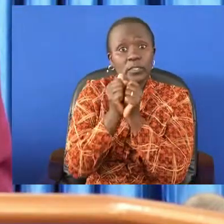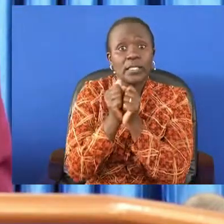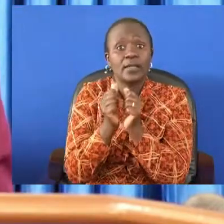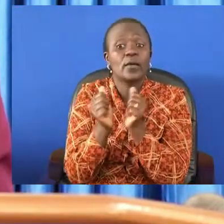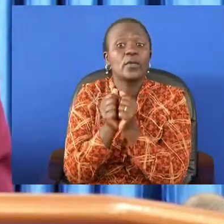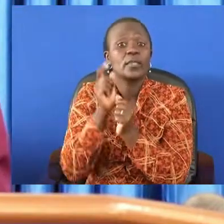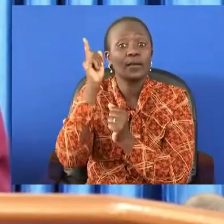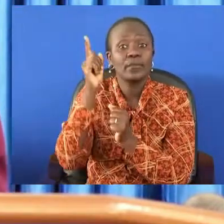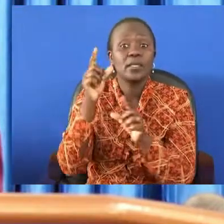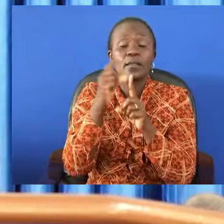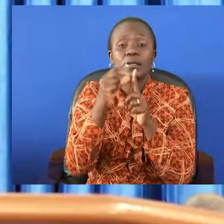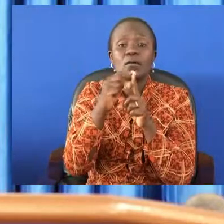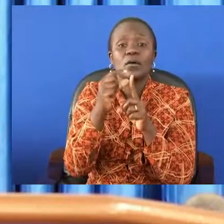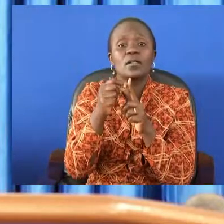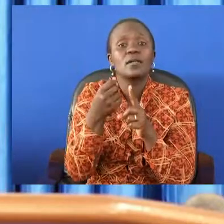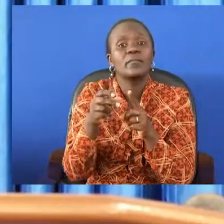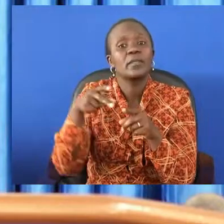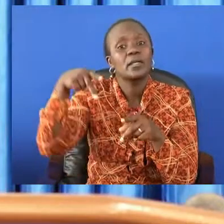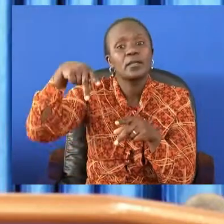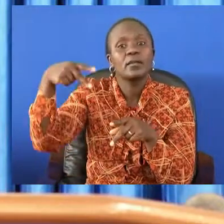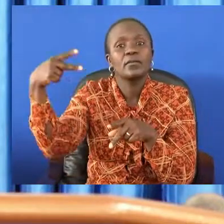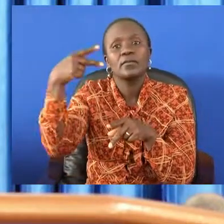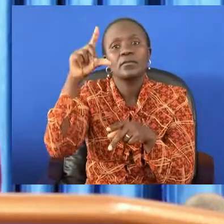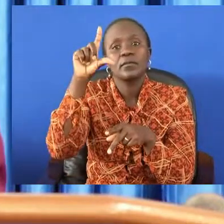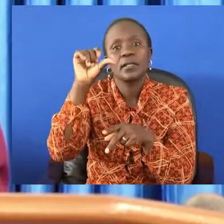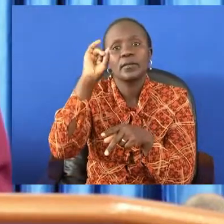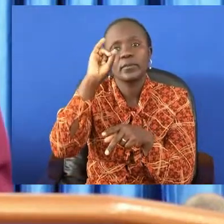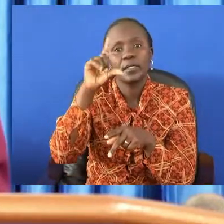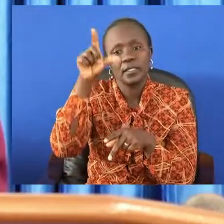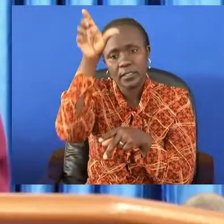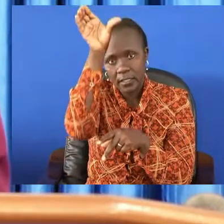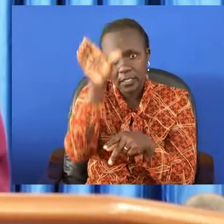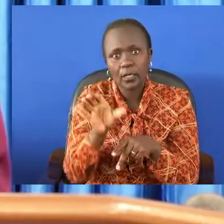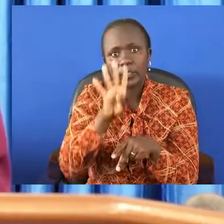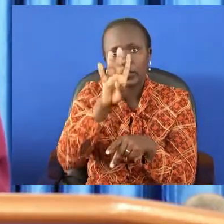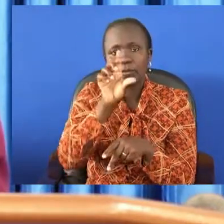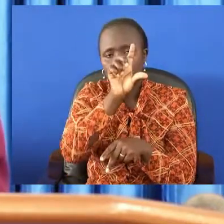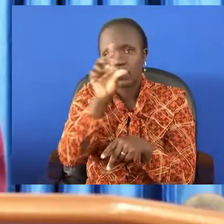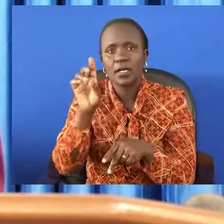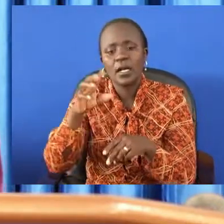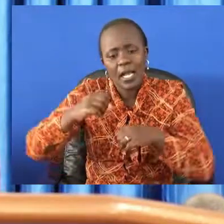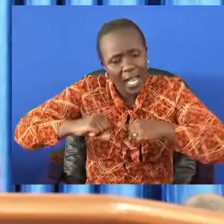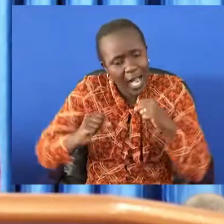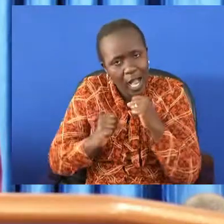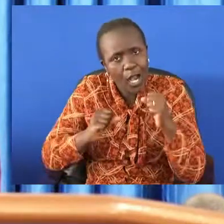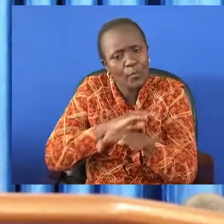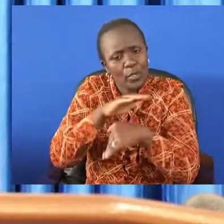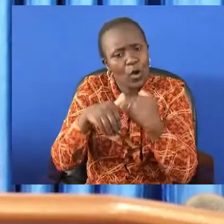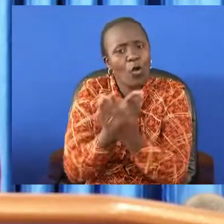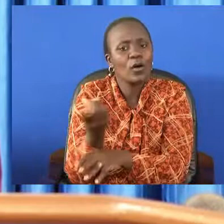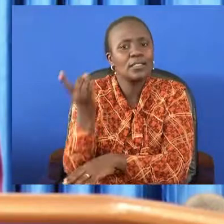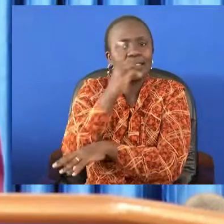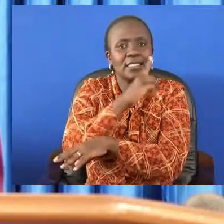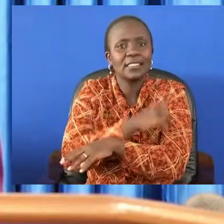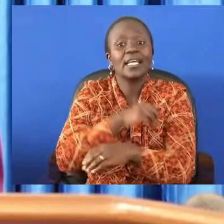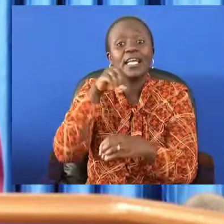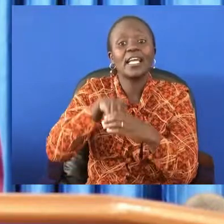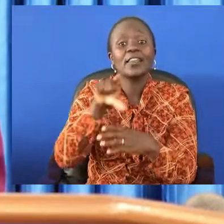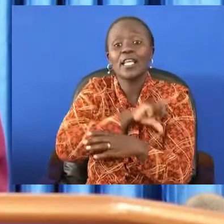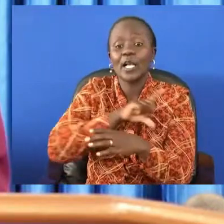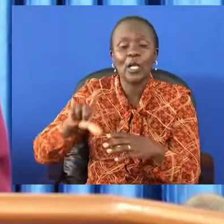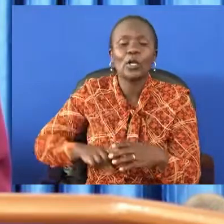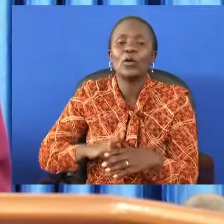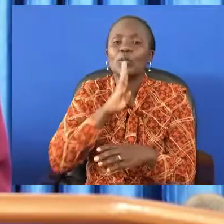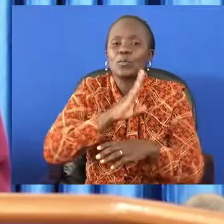naye. Neno la Mungu katika Wafilipi 4:4 inasema kwamba tufurahi katika Bwana siku zote na tuweze